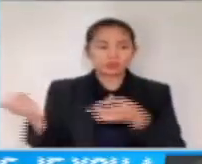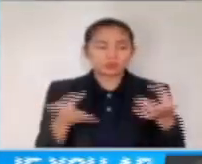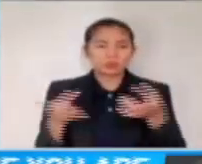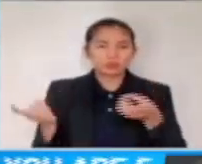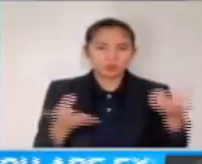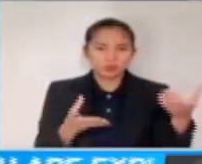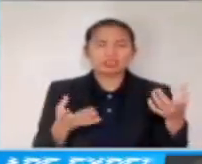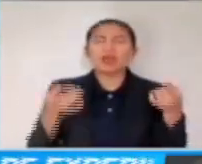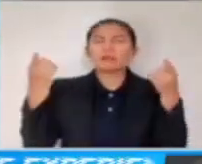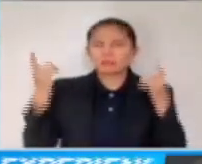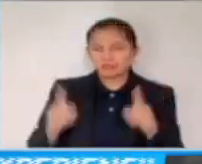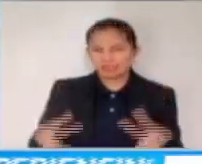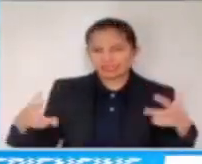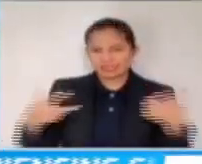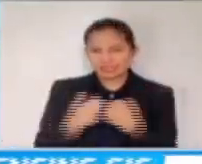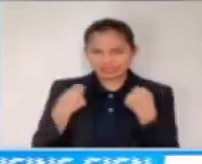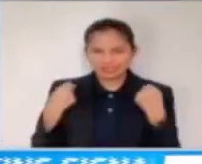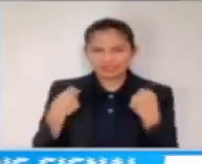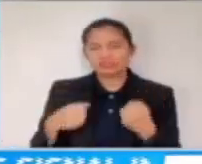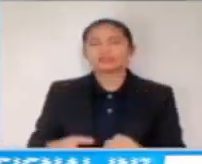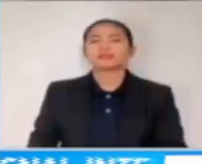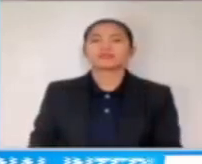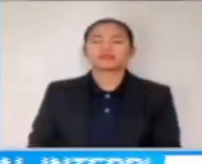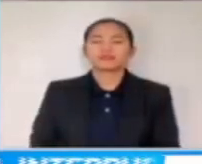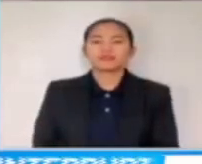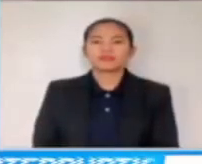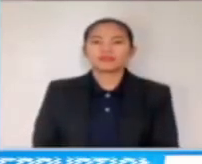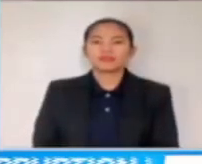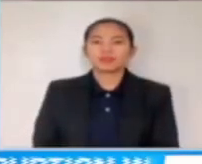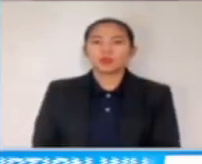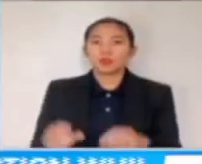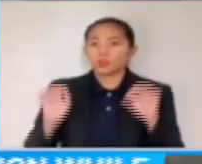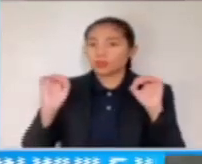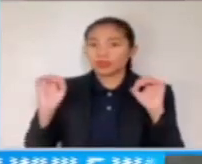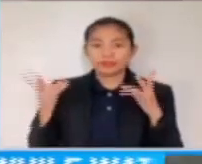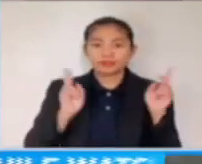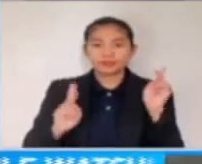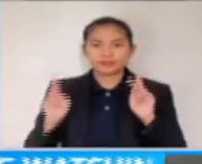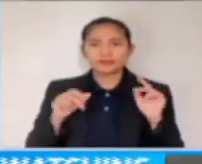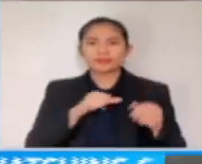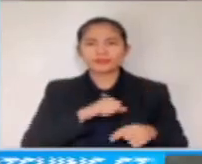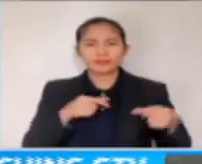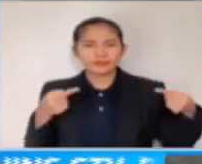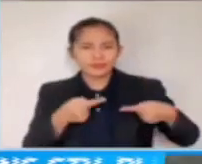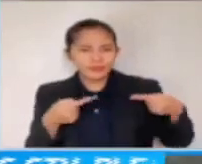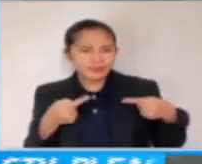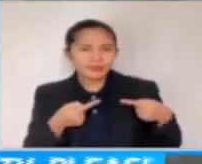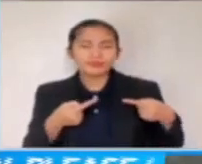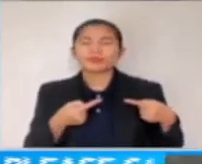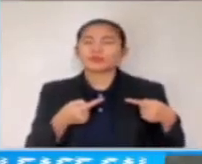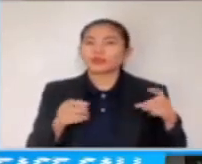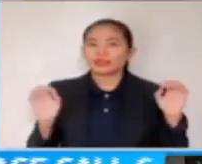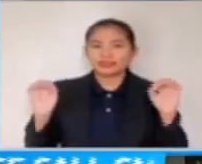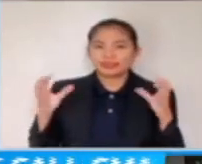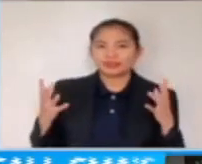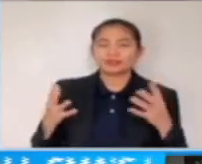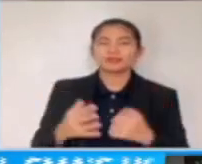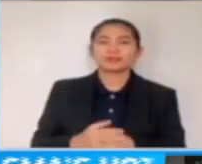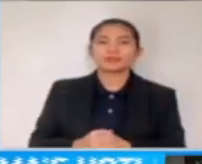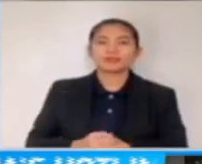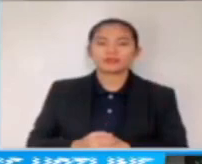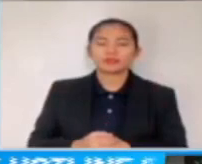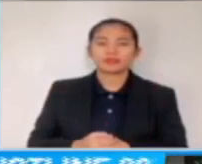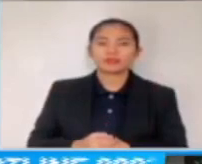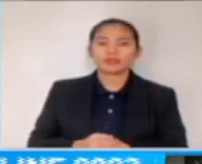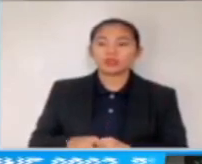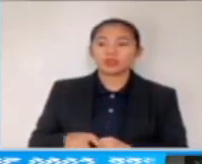disgrasya. Noon ito, Rafi, walang iniunang nataktan o nasultatan sa aksidente. Mga oras na ito, binuksan na yung isang lane